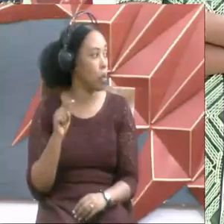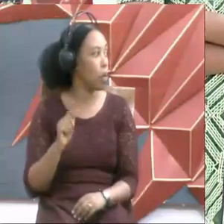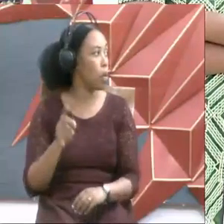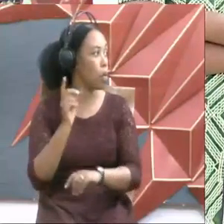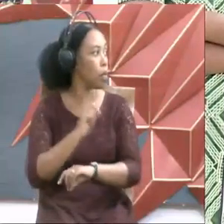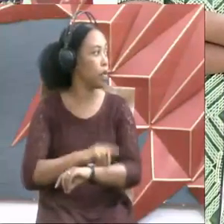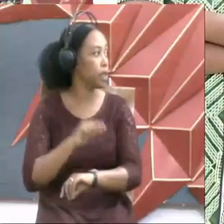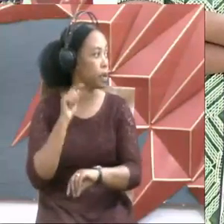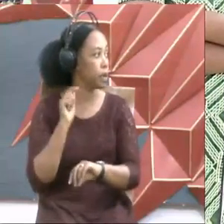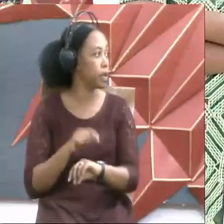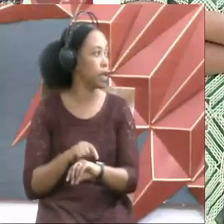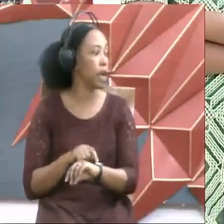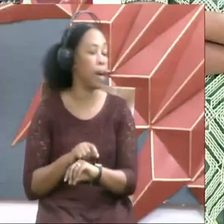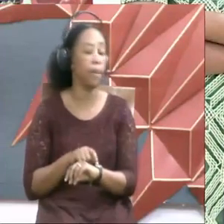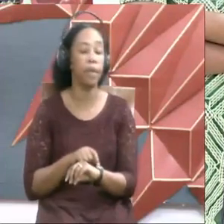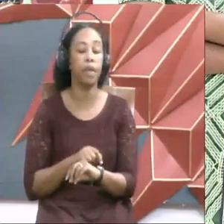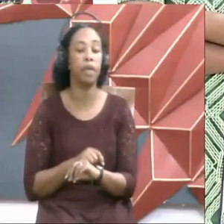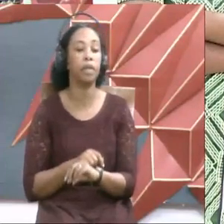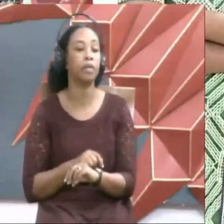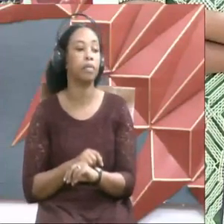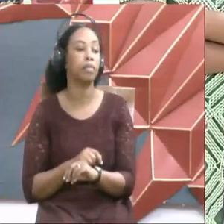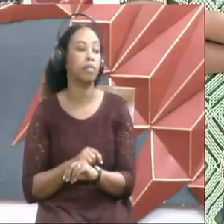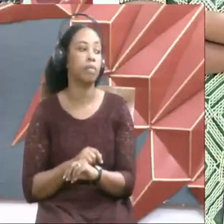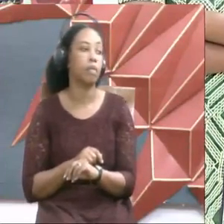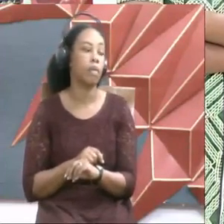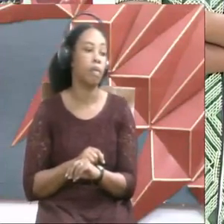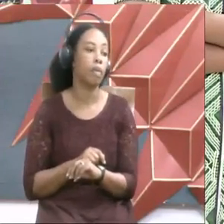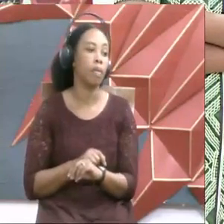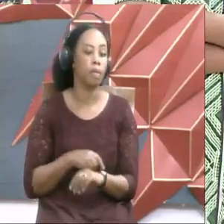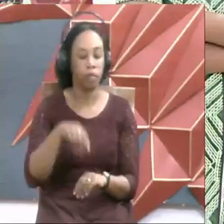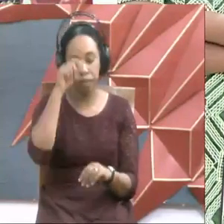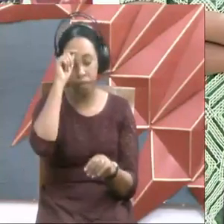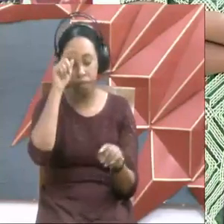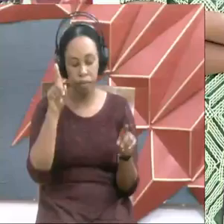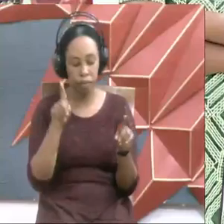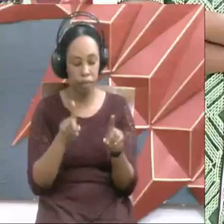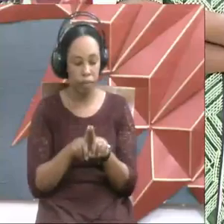saha. Amen, amen, amen. Amen. Bene data.